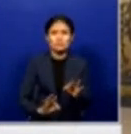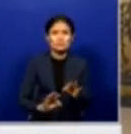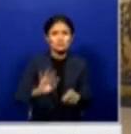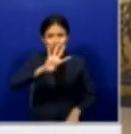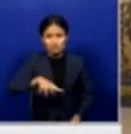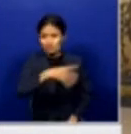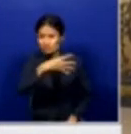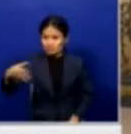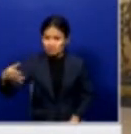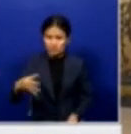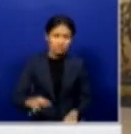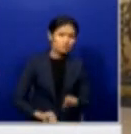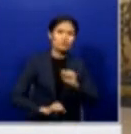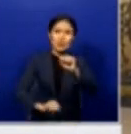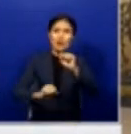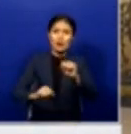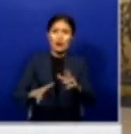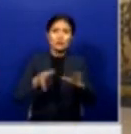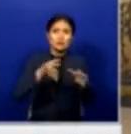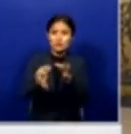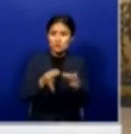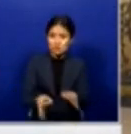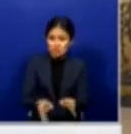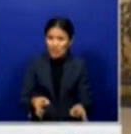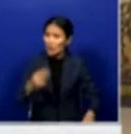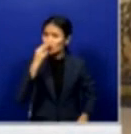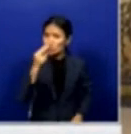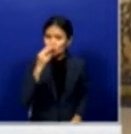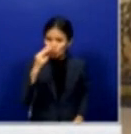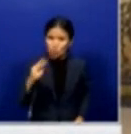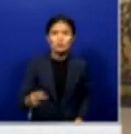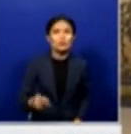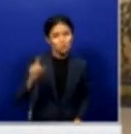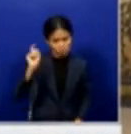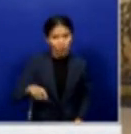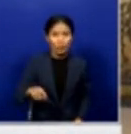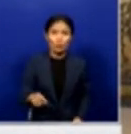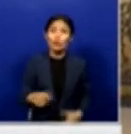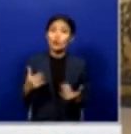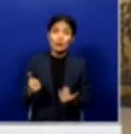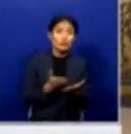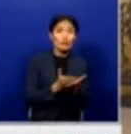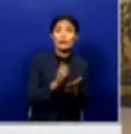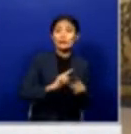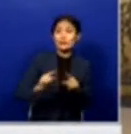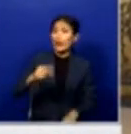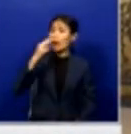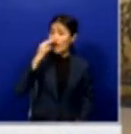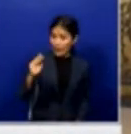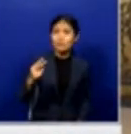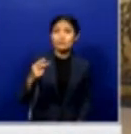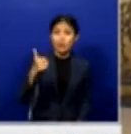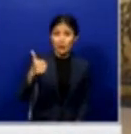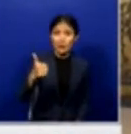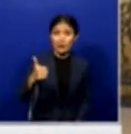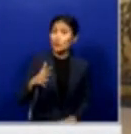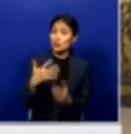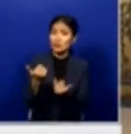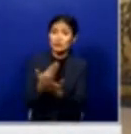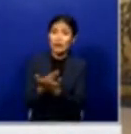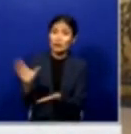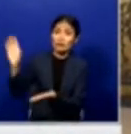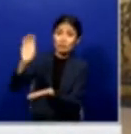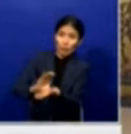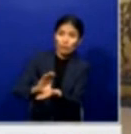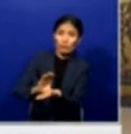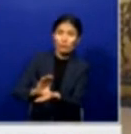จะได้ให้ทุกฝ่ายเนี่ยมีความสบายใจว่าเงินที่ท่าน ได้รับอนุมัติไปจากส